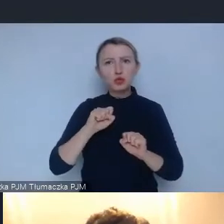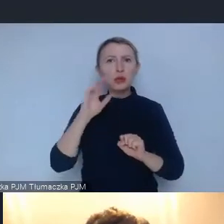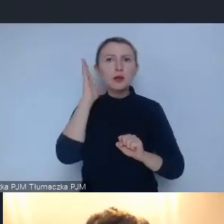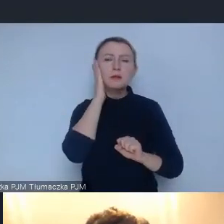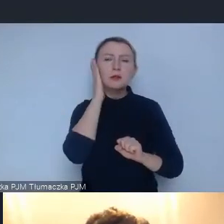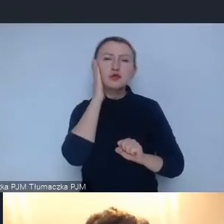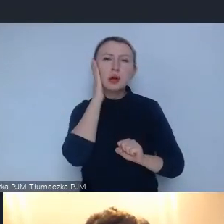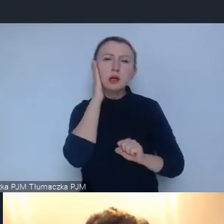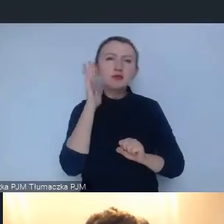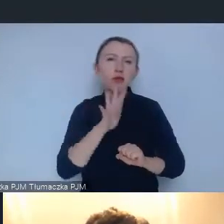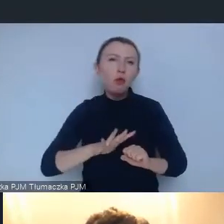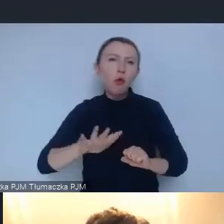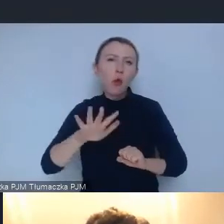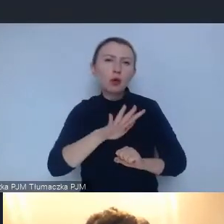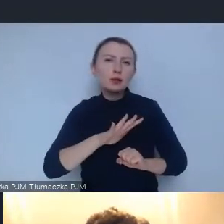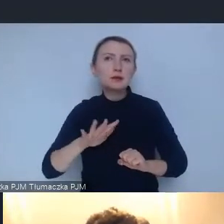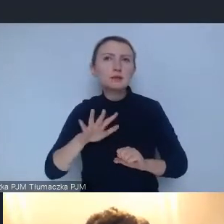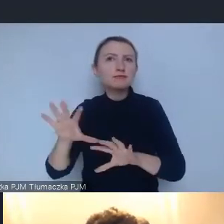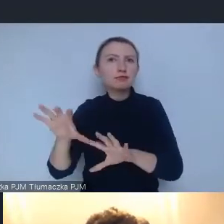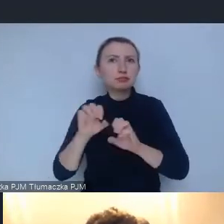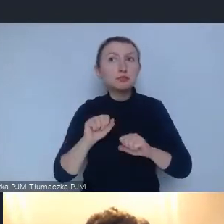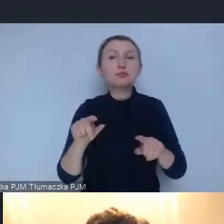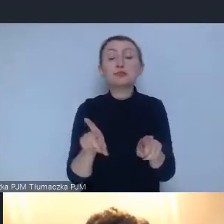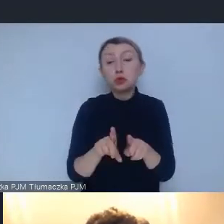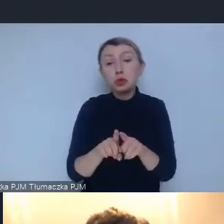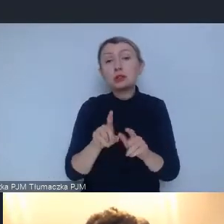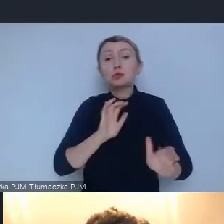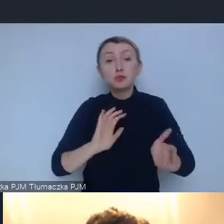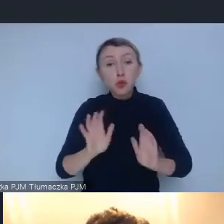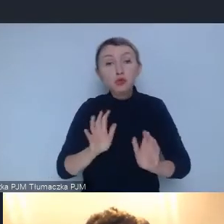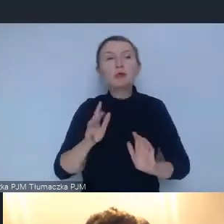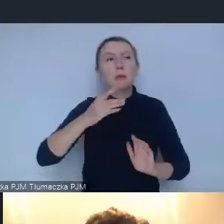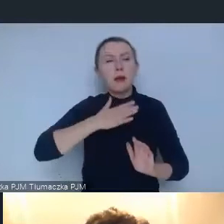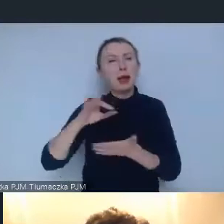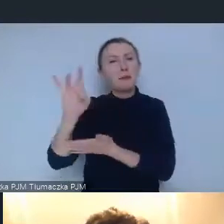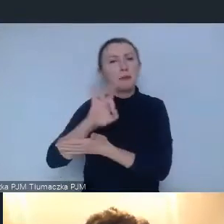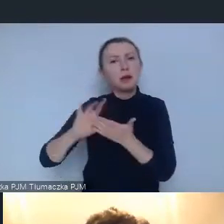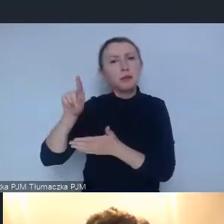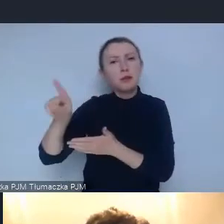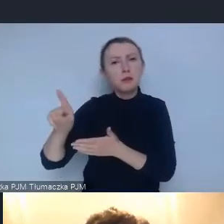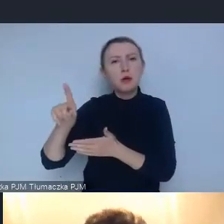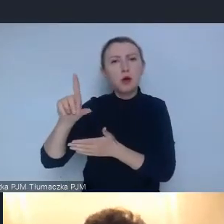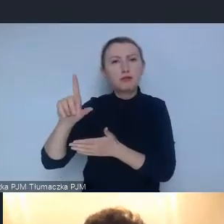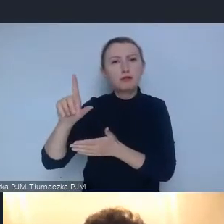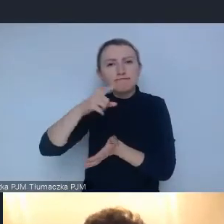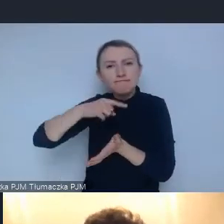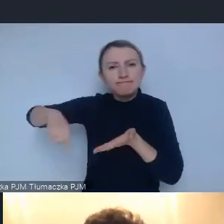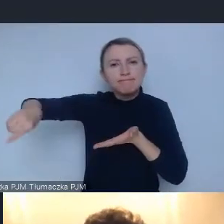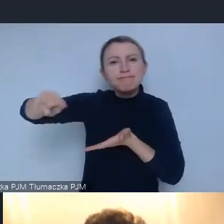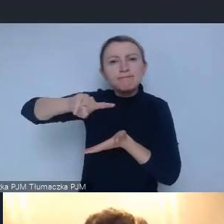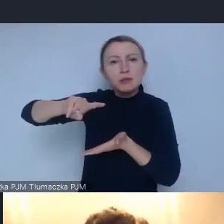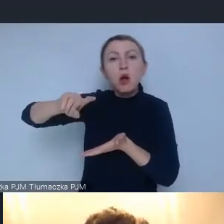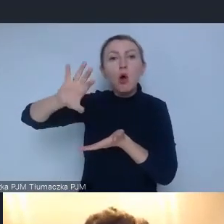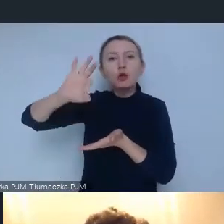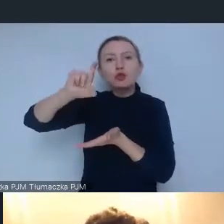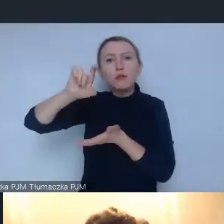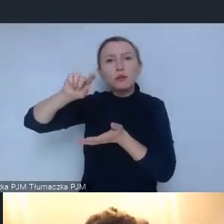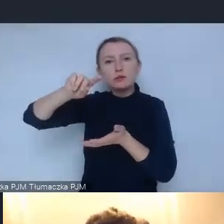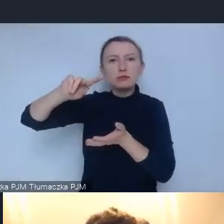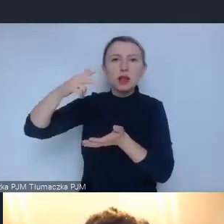okolicy. I to też jest ścieżka. Mamy taką gminę, która obwarzankiem otacza Ostrowiec z